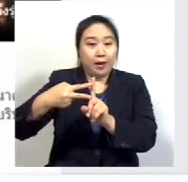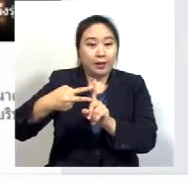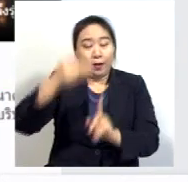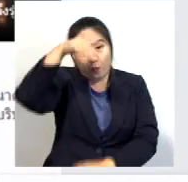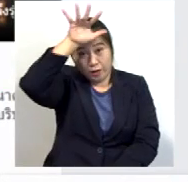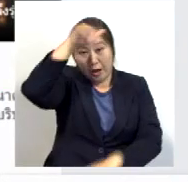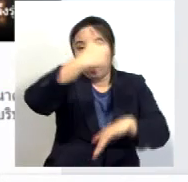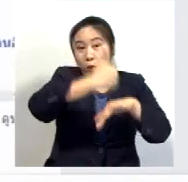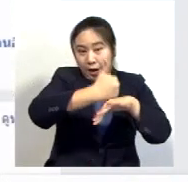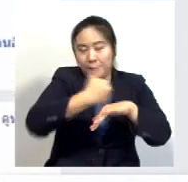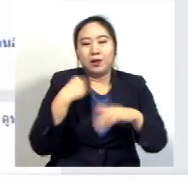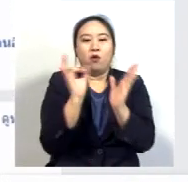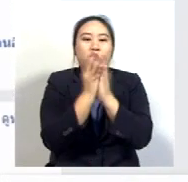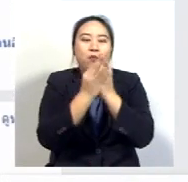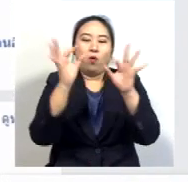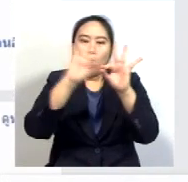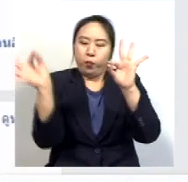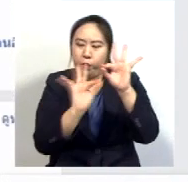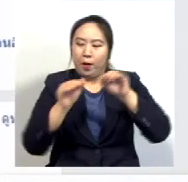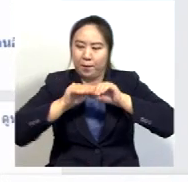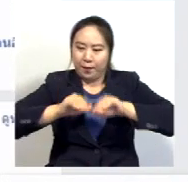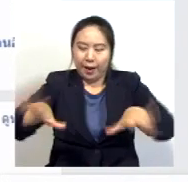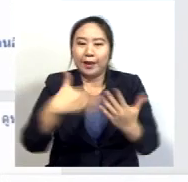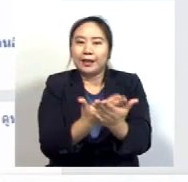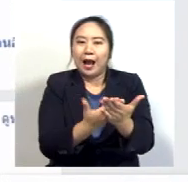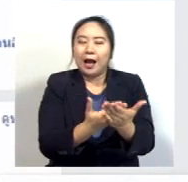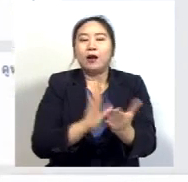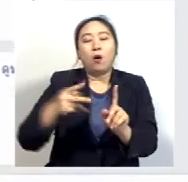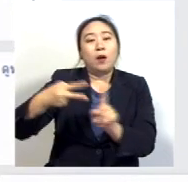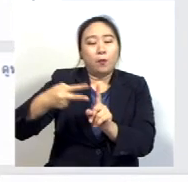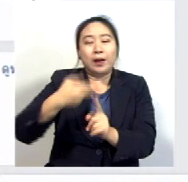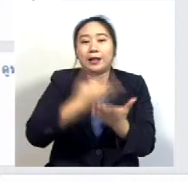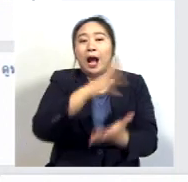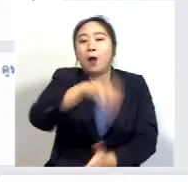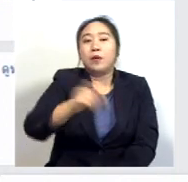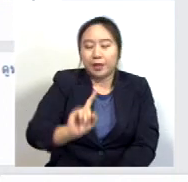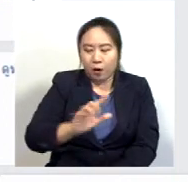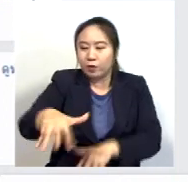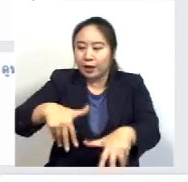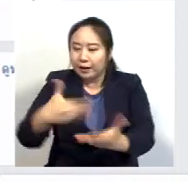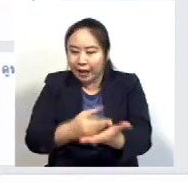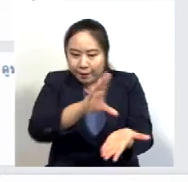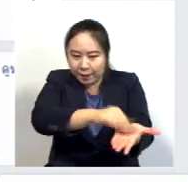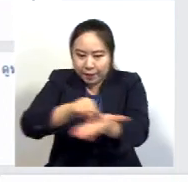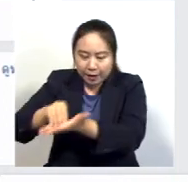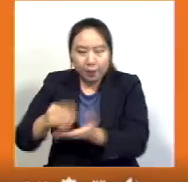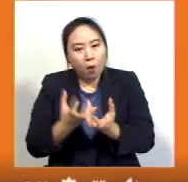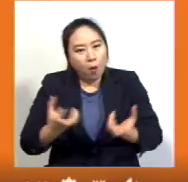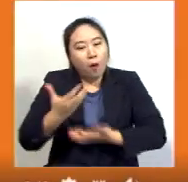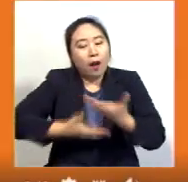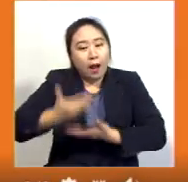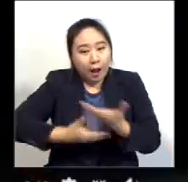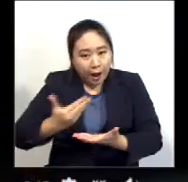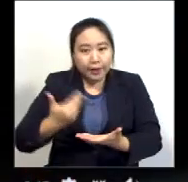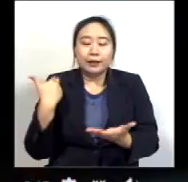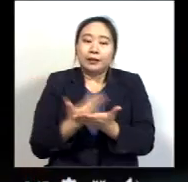ธรก็ได้โพสต์เฟซบุ๊กนะครับชี้แจงที่มาของเงินทุนของพรรคว่ามาจากการระดมทุนสาธารณะการขายของที่ระลึกและ